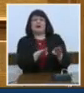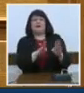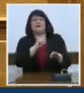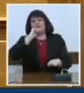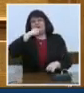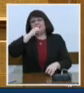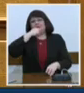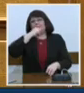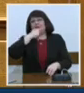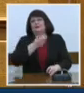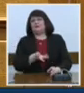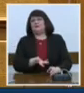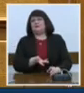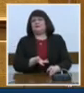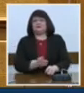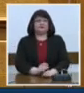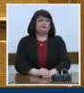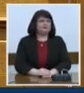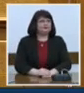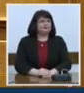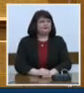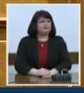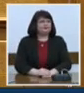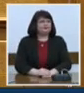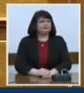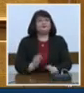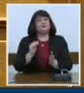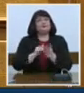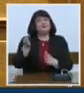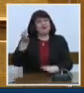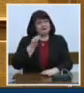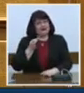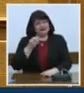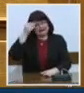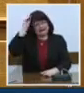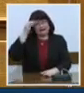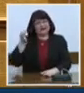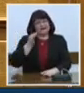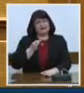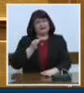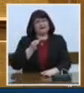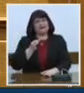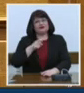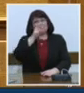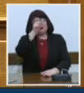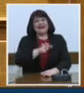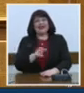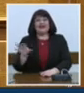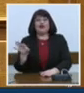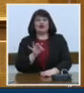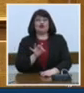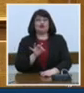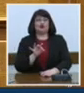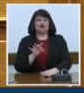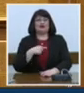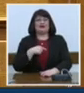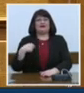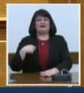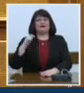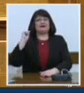επαγγέλματος. Είπατε επίσης ότι για τον συγκεκριμένο διορισμό δεν έγινε